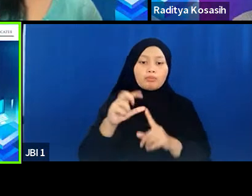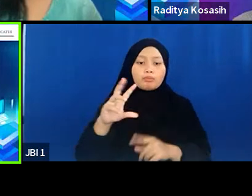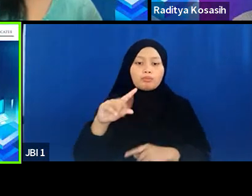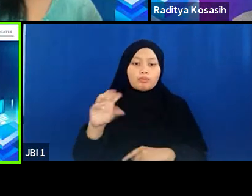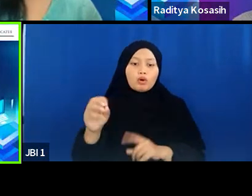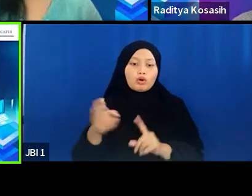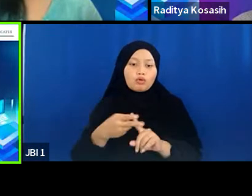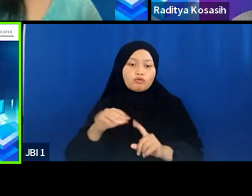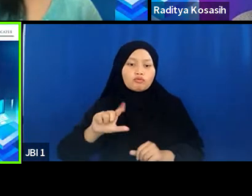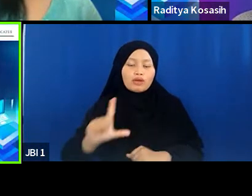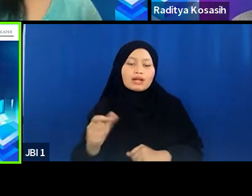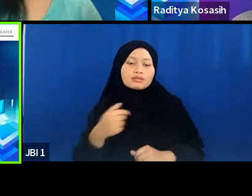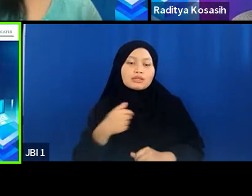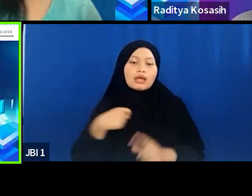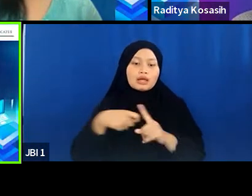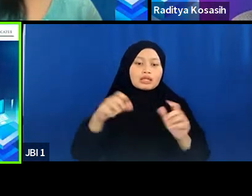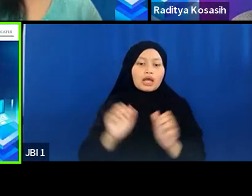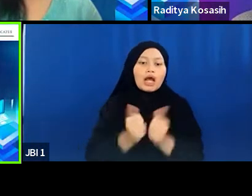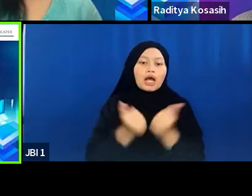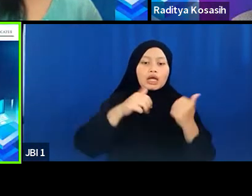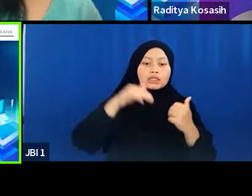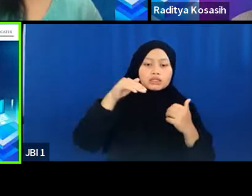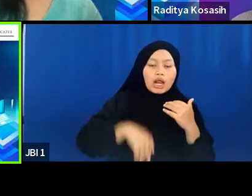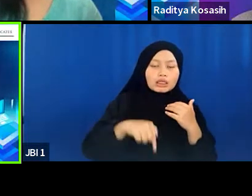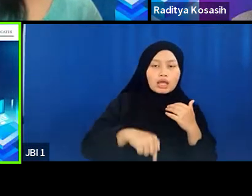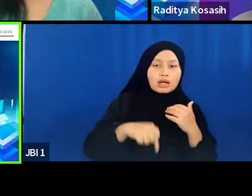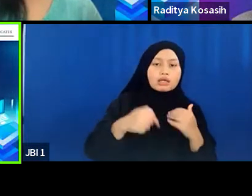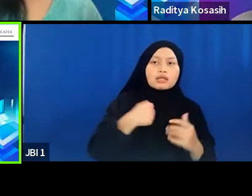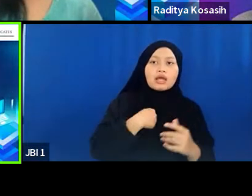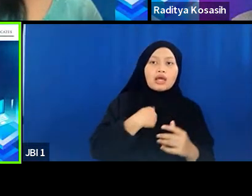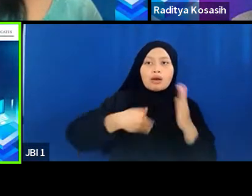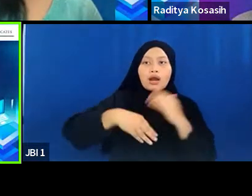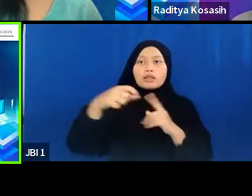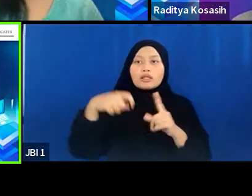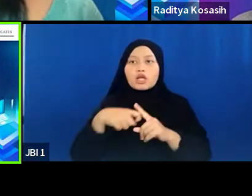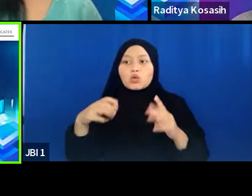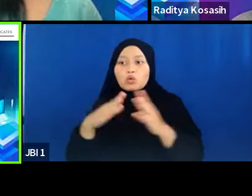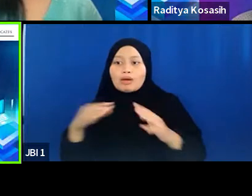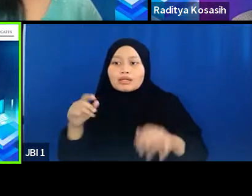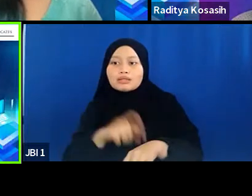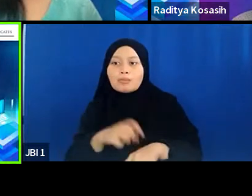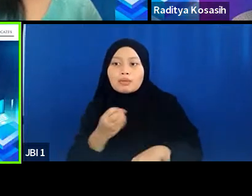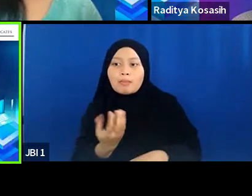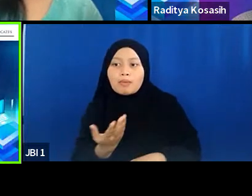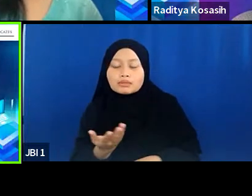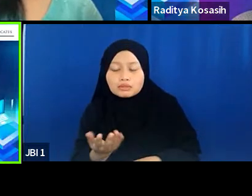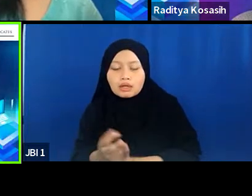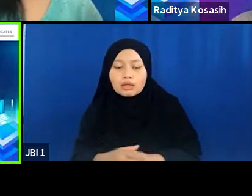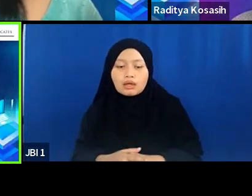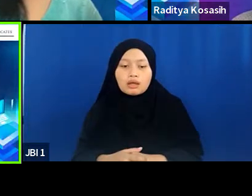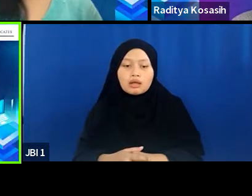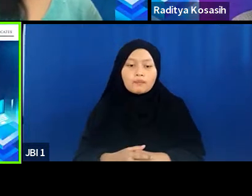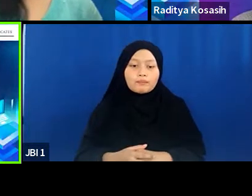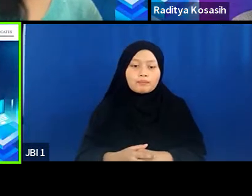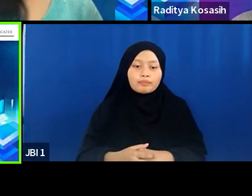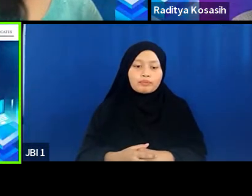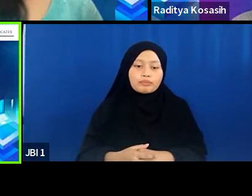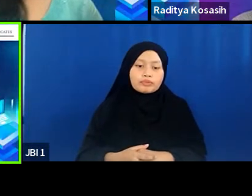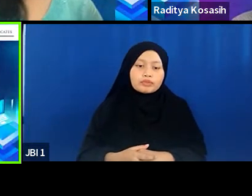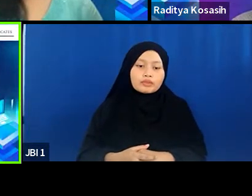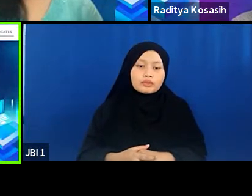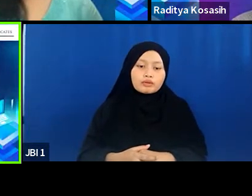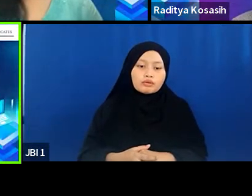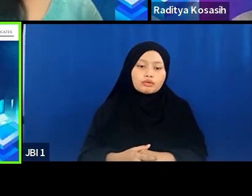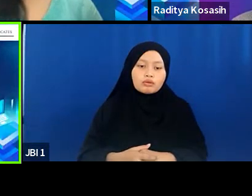Tangerang Selatan Fase ini berada di rumah jam berapa saja jadi tolong itu kita